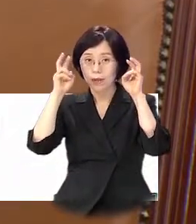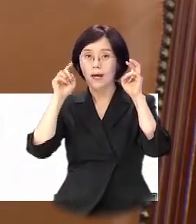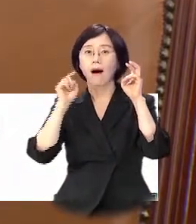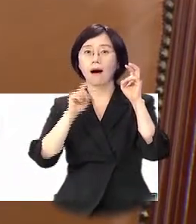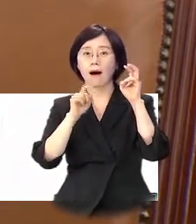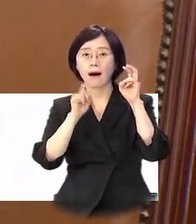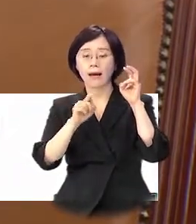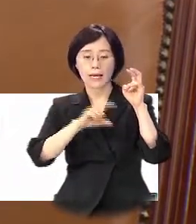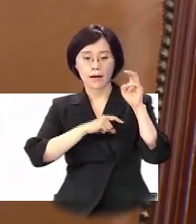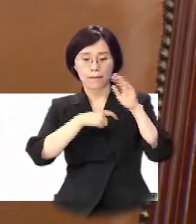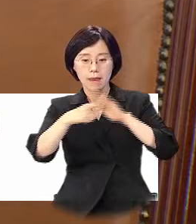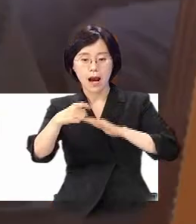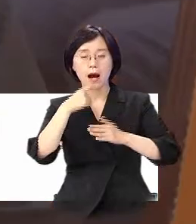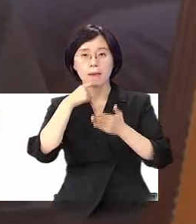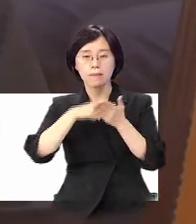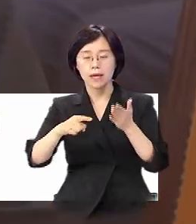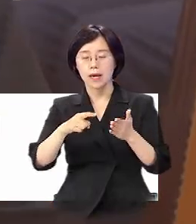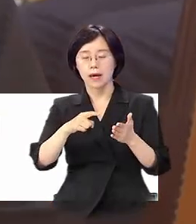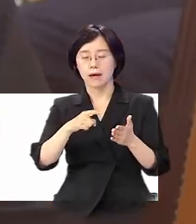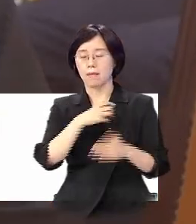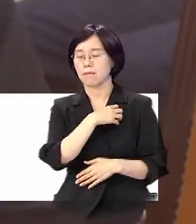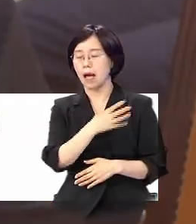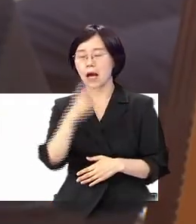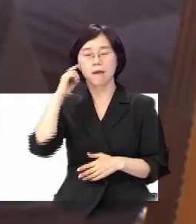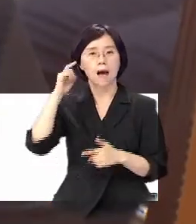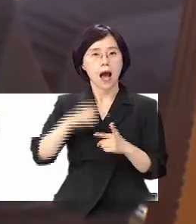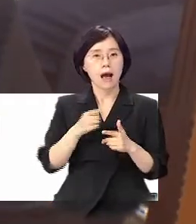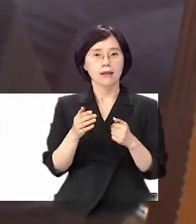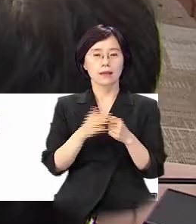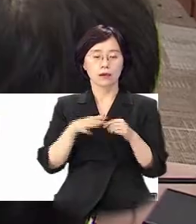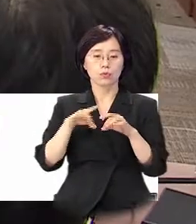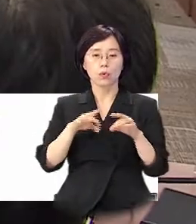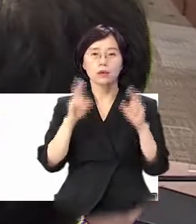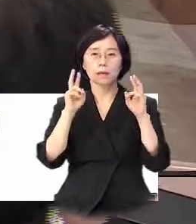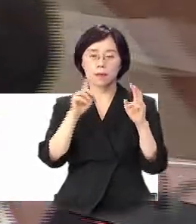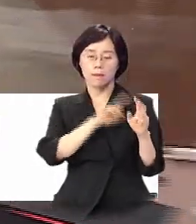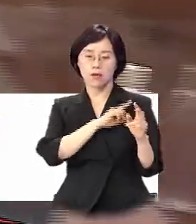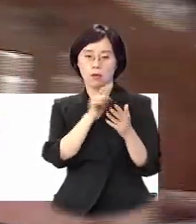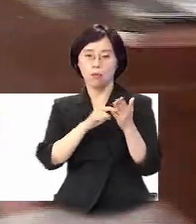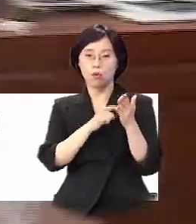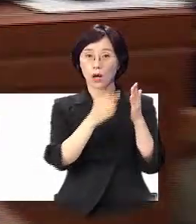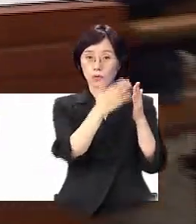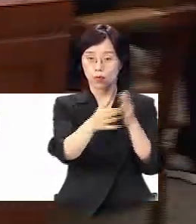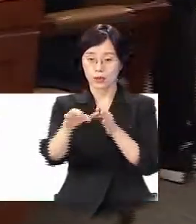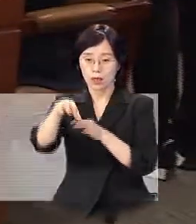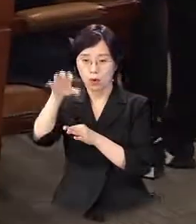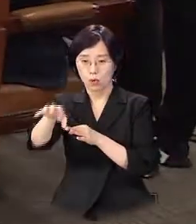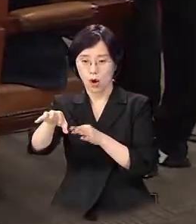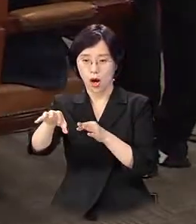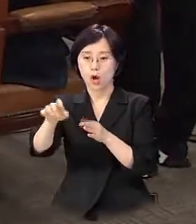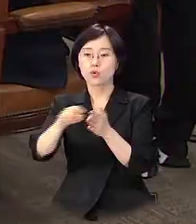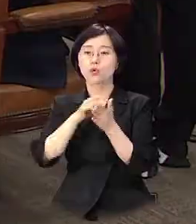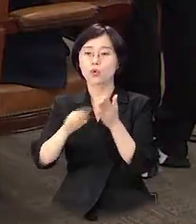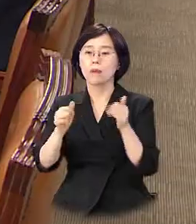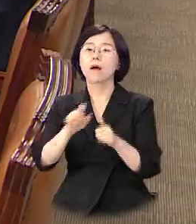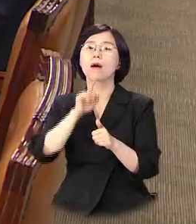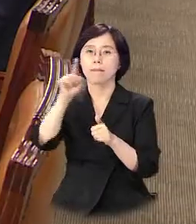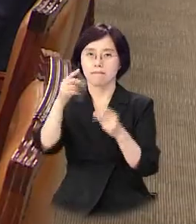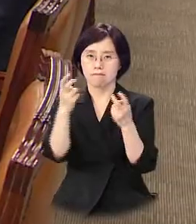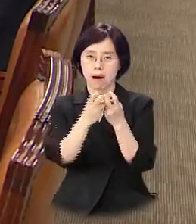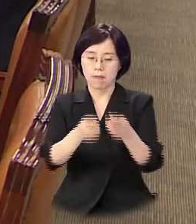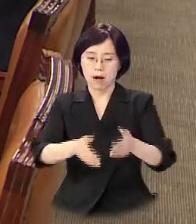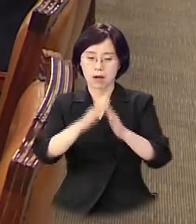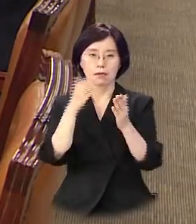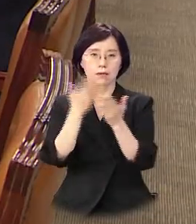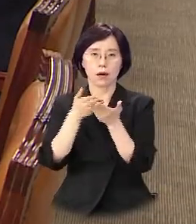이동통신사들이 명의도용 피해를 방관하고 있다며 통신사업자들이 먼저 보상하고 대리점의 구상권을 청구하는 방식 등의